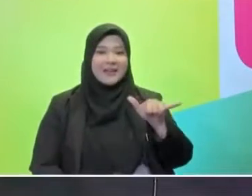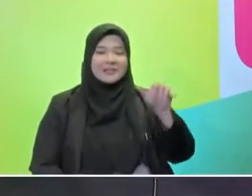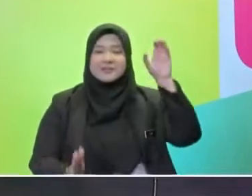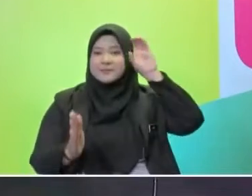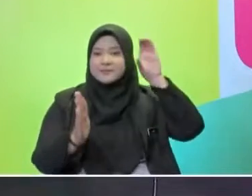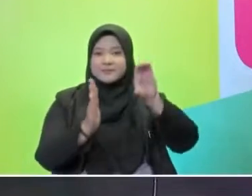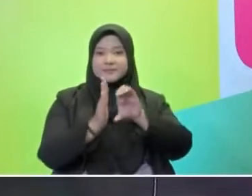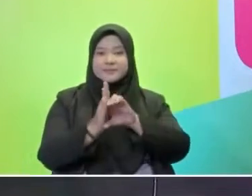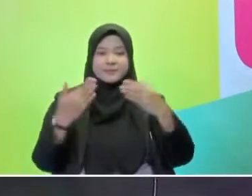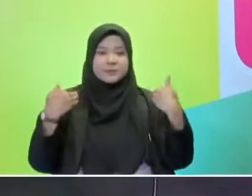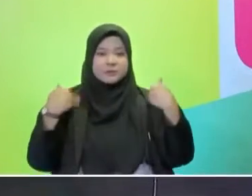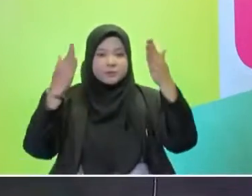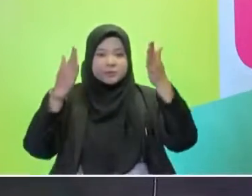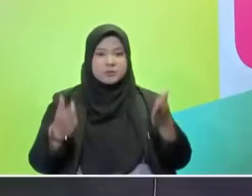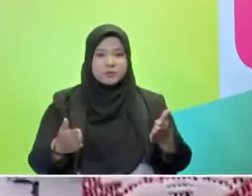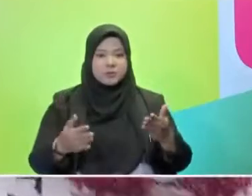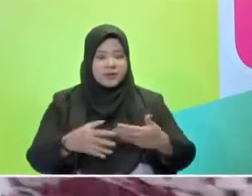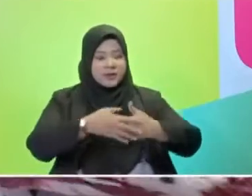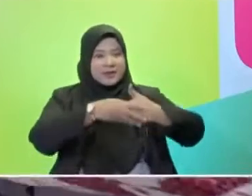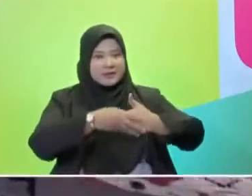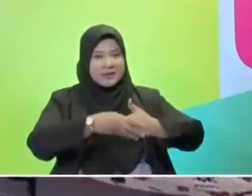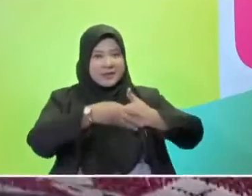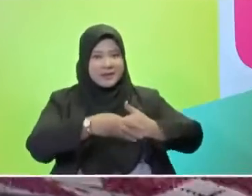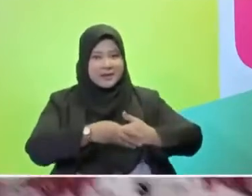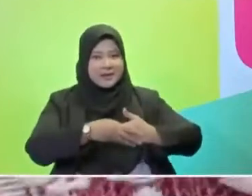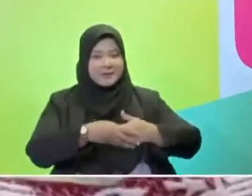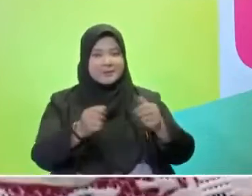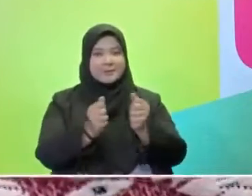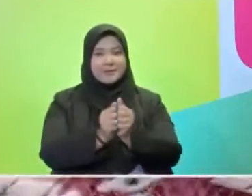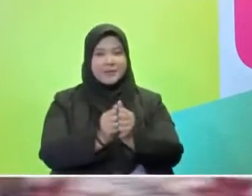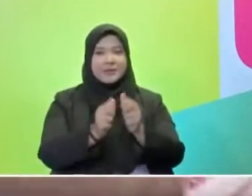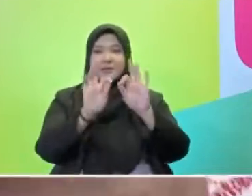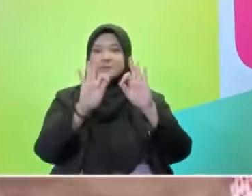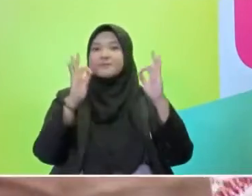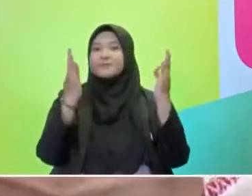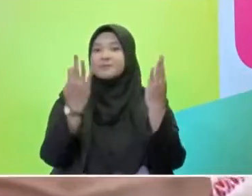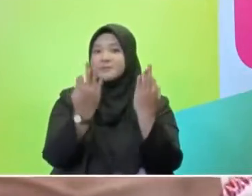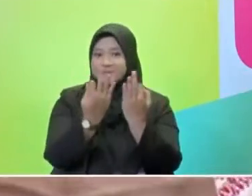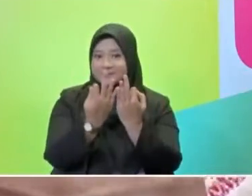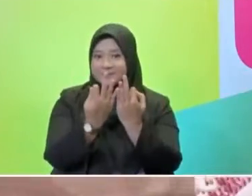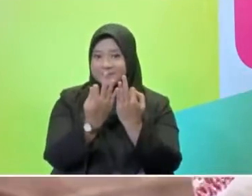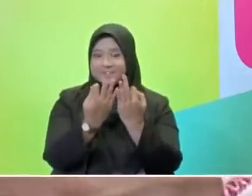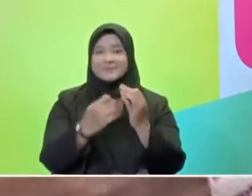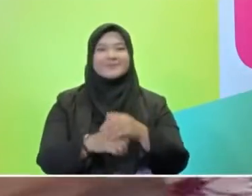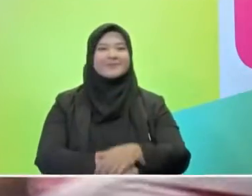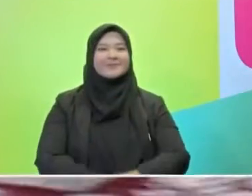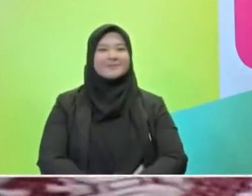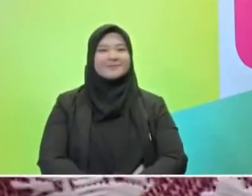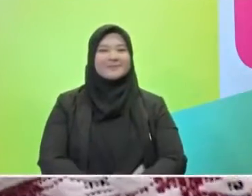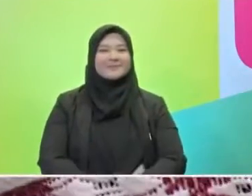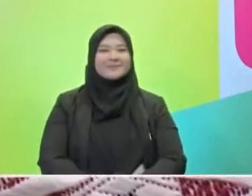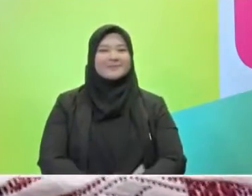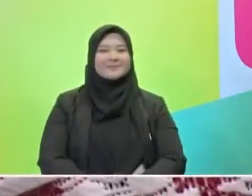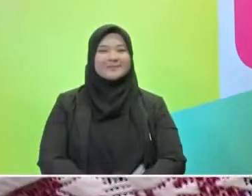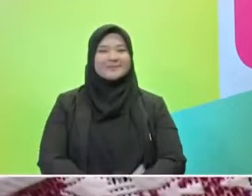sesuai dengan situasi di rumah saya, cikgu. Kalau hari raya, saya mesti nak bersalaman dengan ibu bapa. Lepas